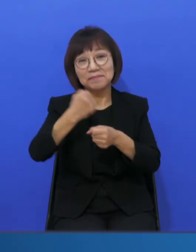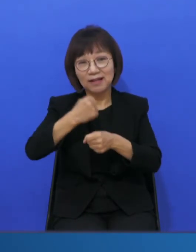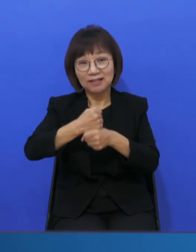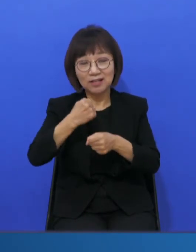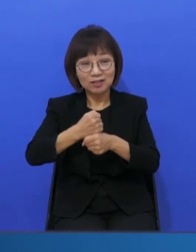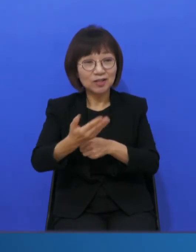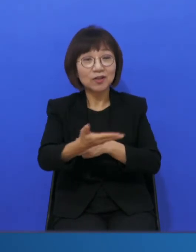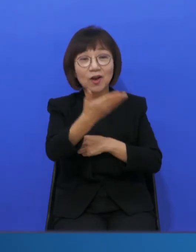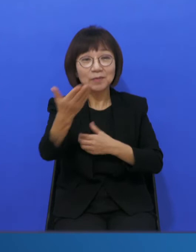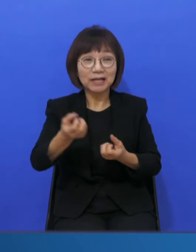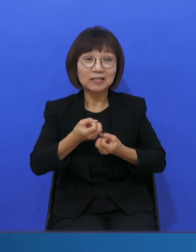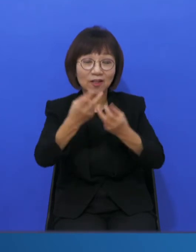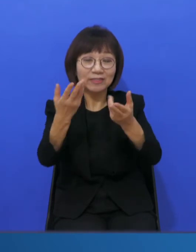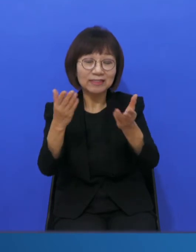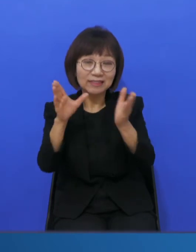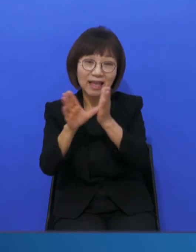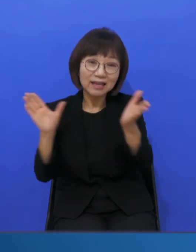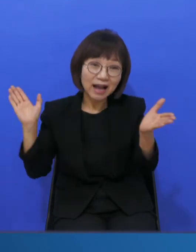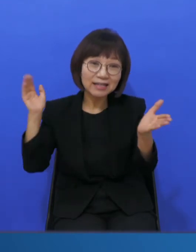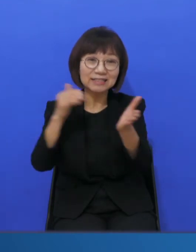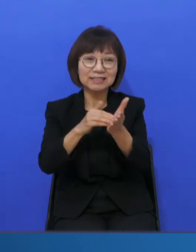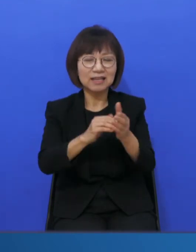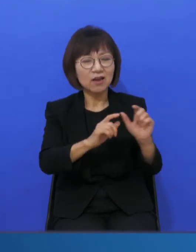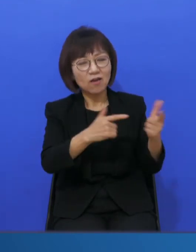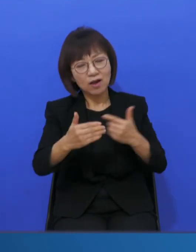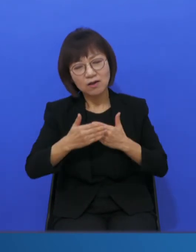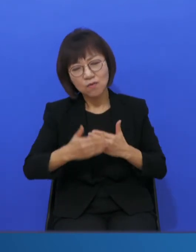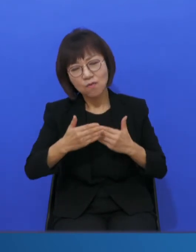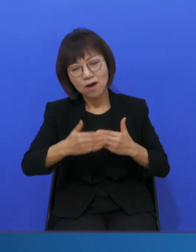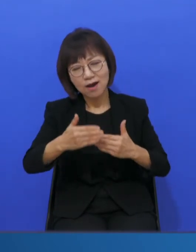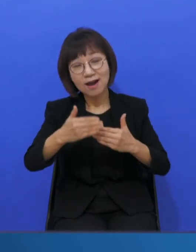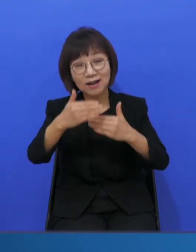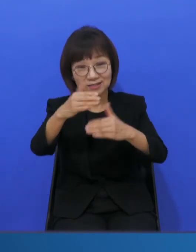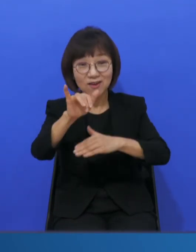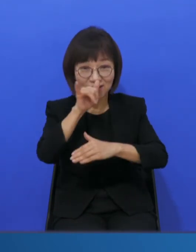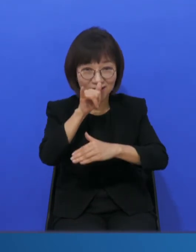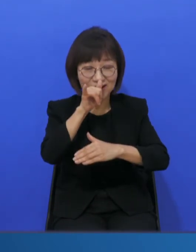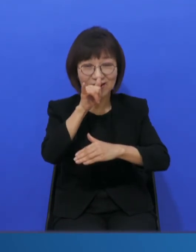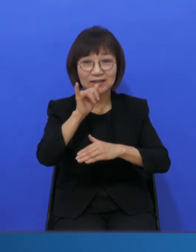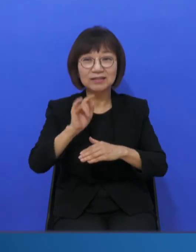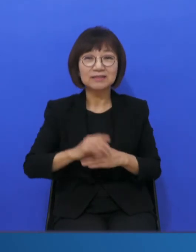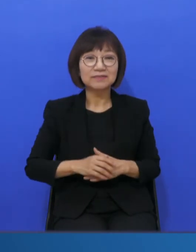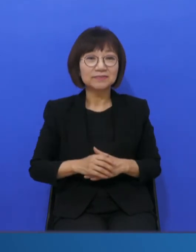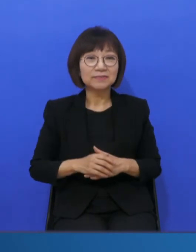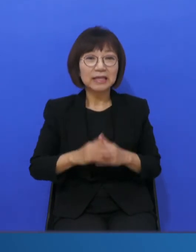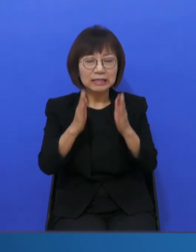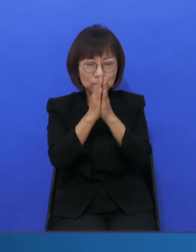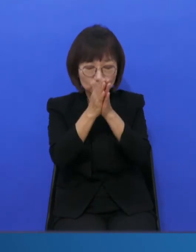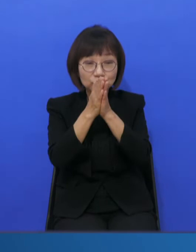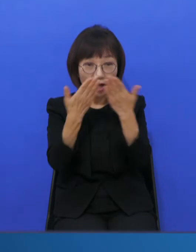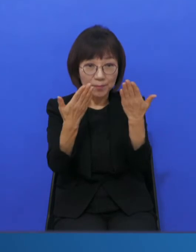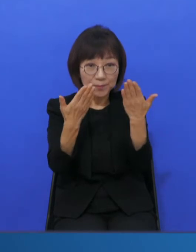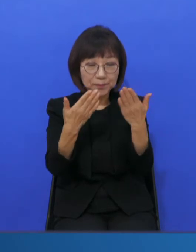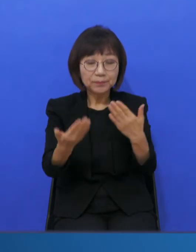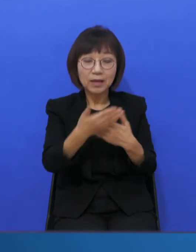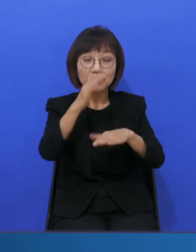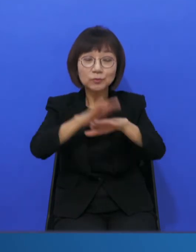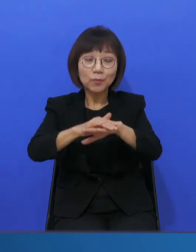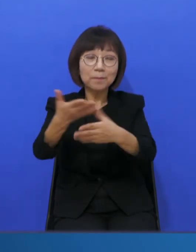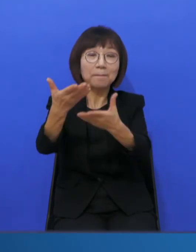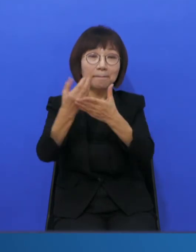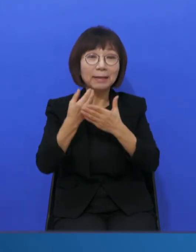제작되어 성도님들께 전달되기까지 많은 과정과 공정이 있는데요. 기도수첩이 여러분의